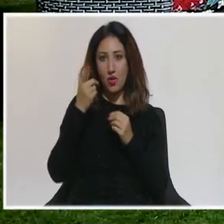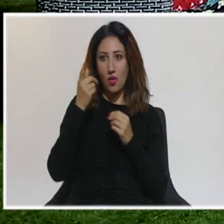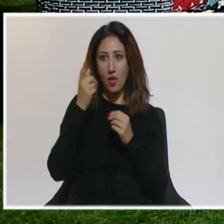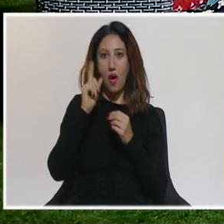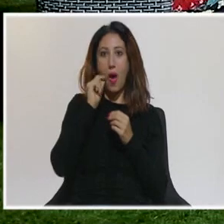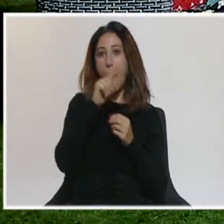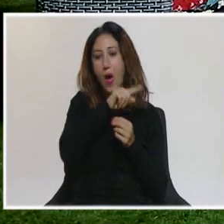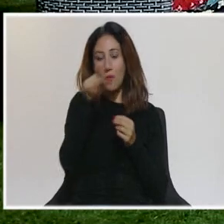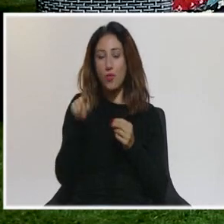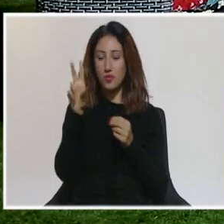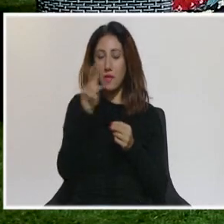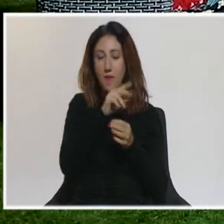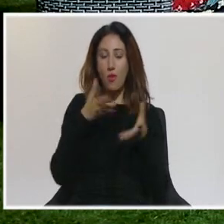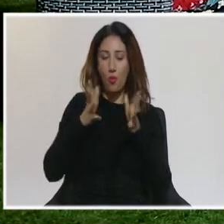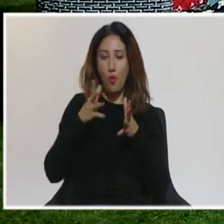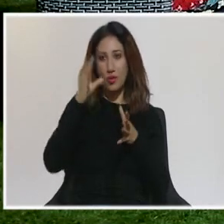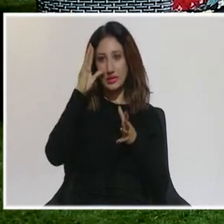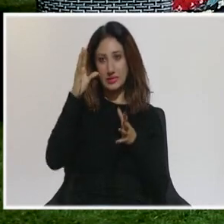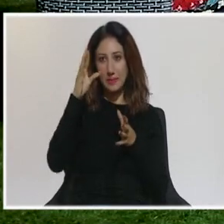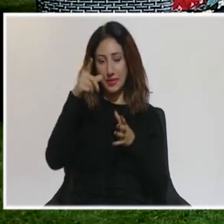بالوراثه. شروق